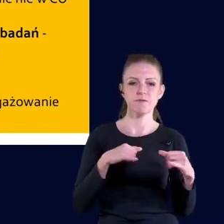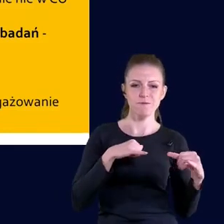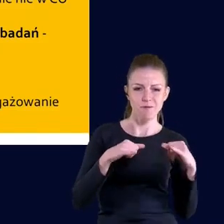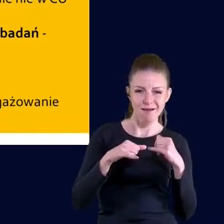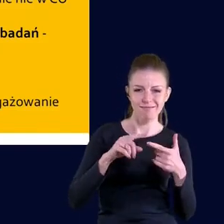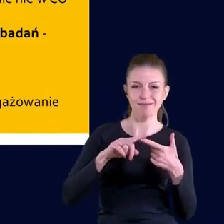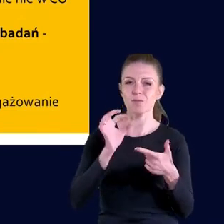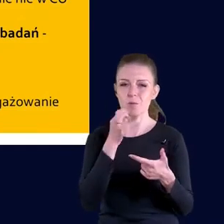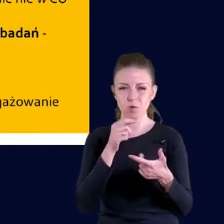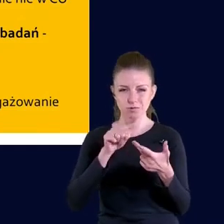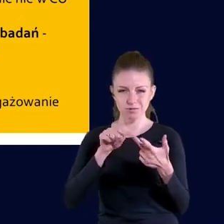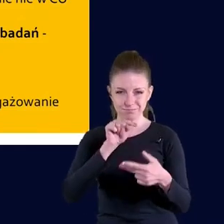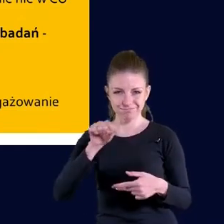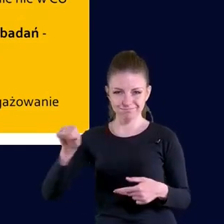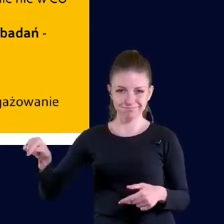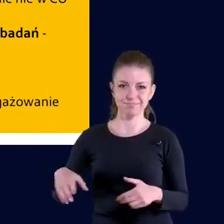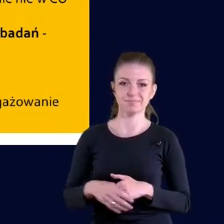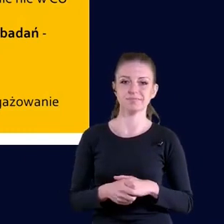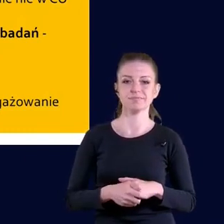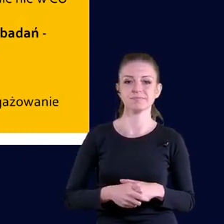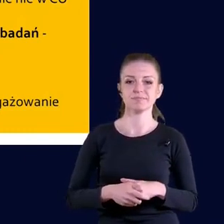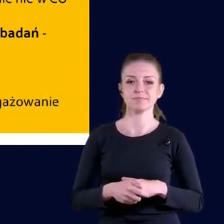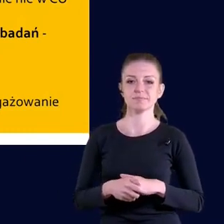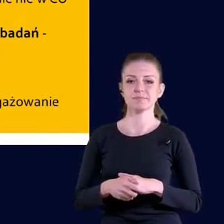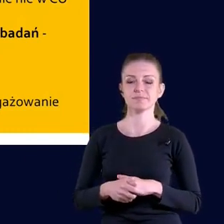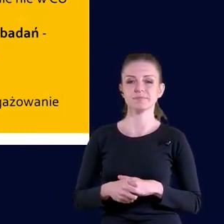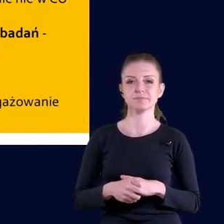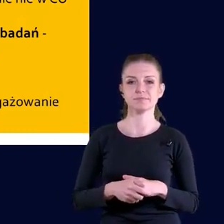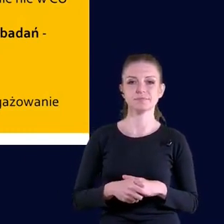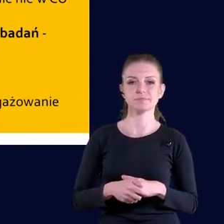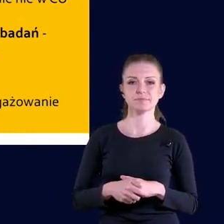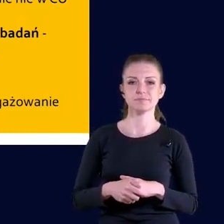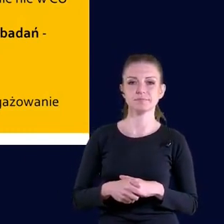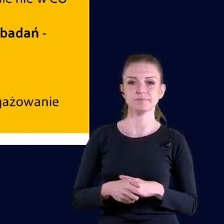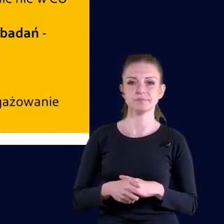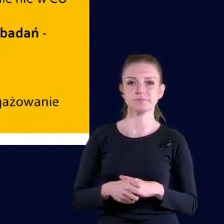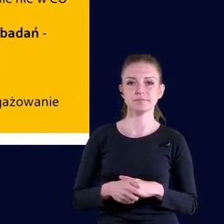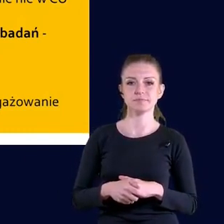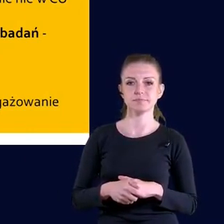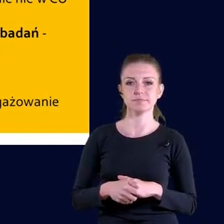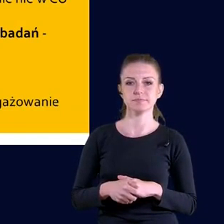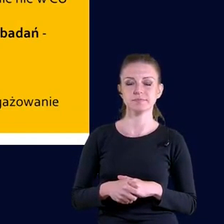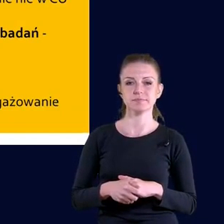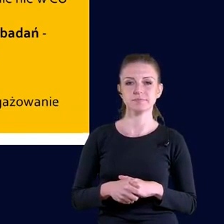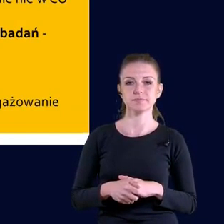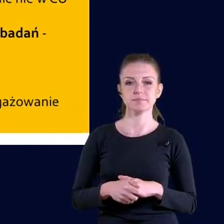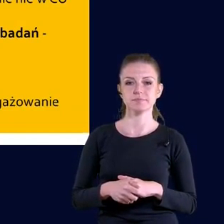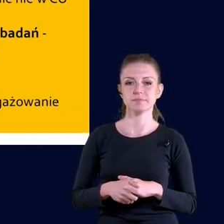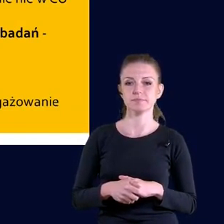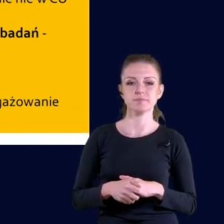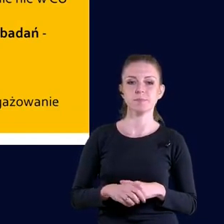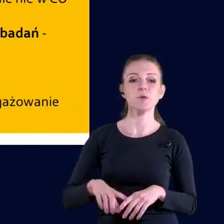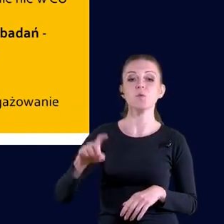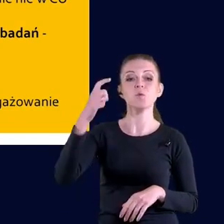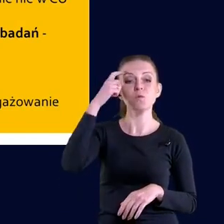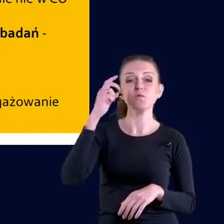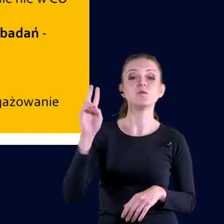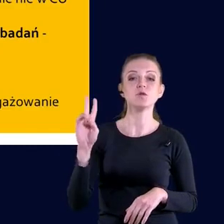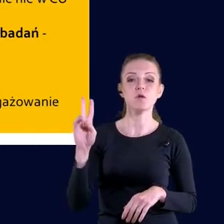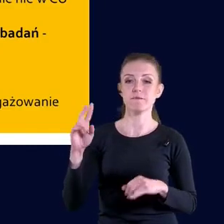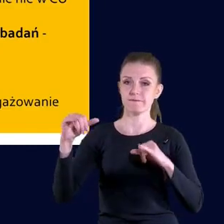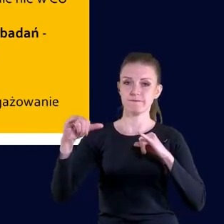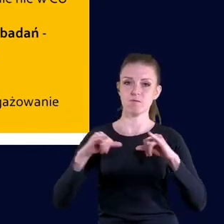zaangażowania w obszarze otwartego dostępu do publikacji naukowych jest najwyższy wśród władz